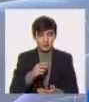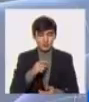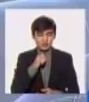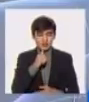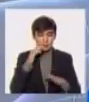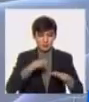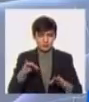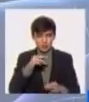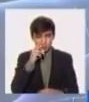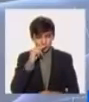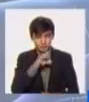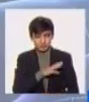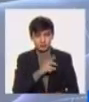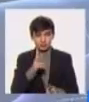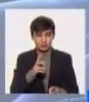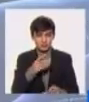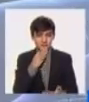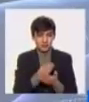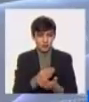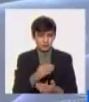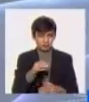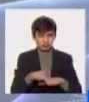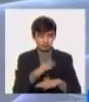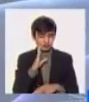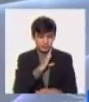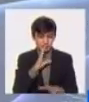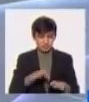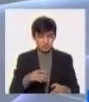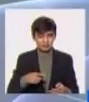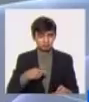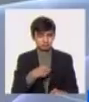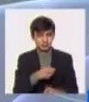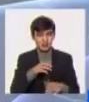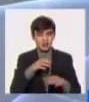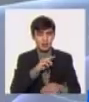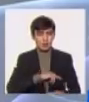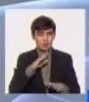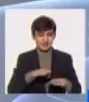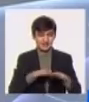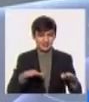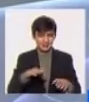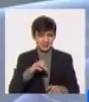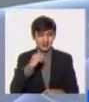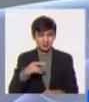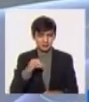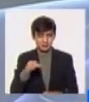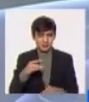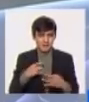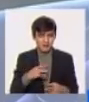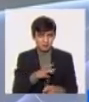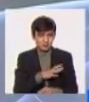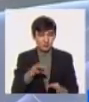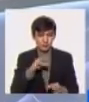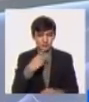вынесли приговор мужчине, который порезал свою сожительницу на работе в детском саду. Из-за ревности он нанес ей